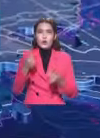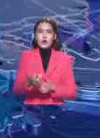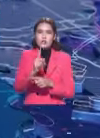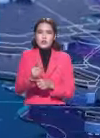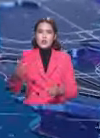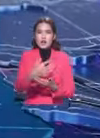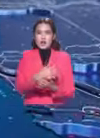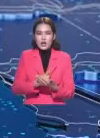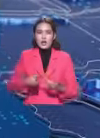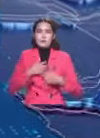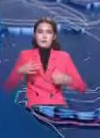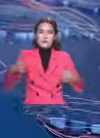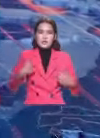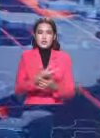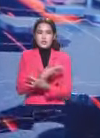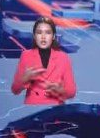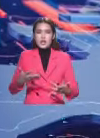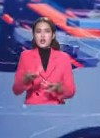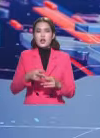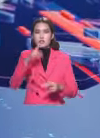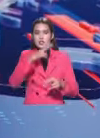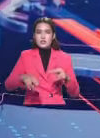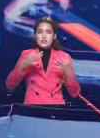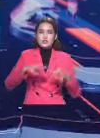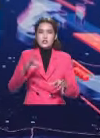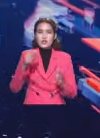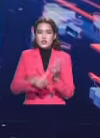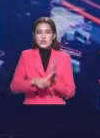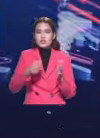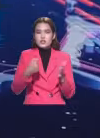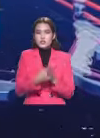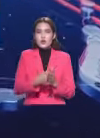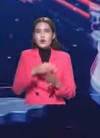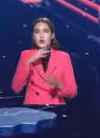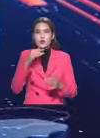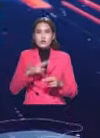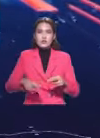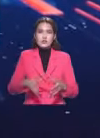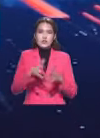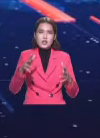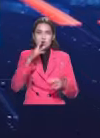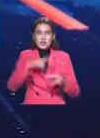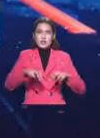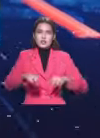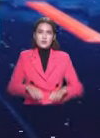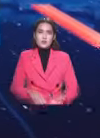водных животных или растений. Данная статья влечет лишение свободы на срок от 6 до 10 лет с конфискацией имущества.